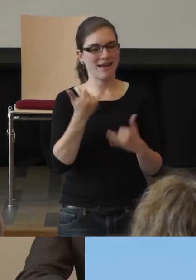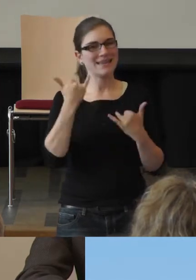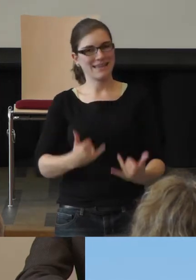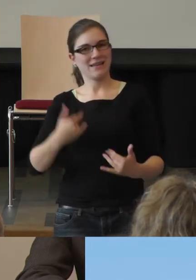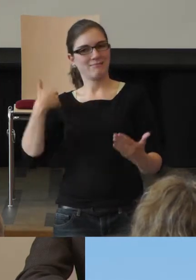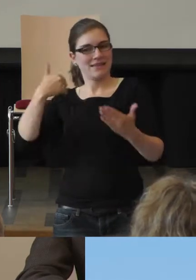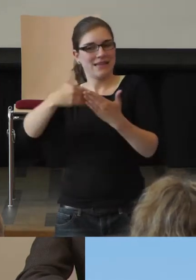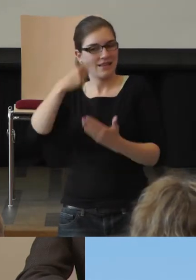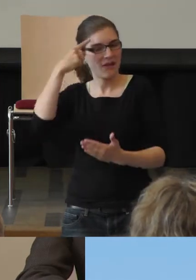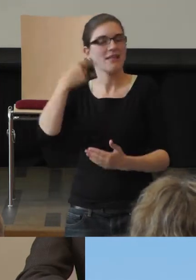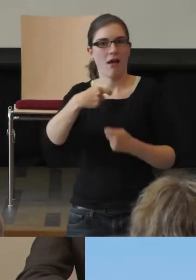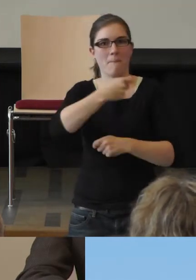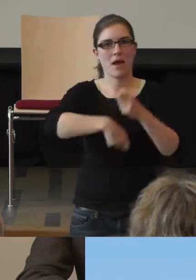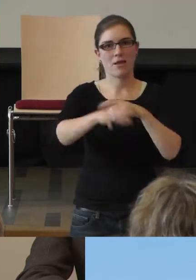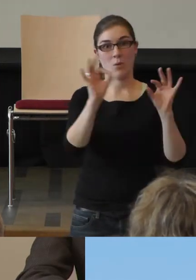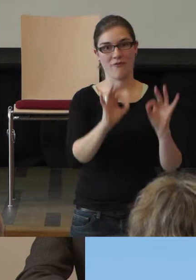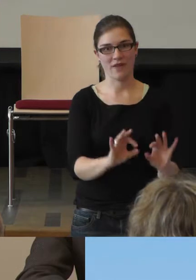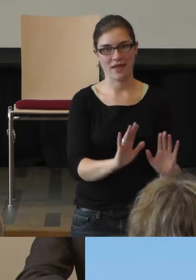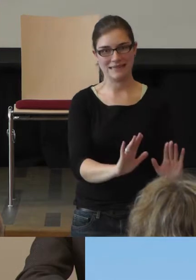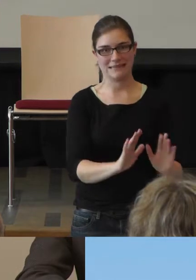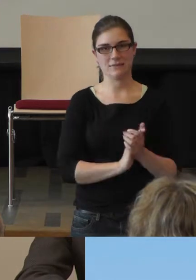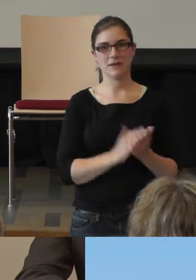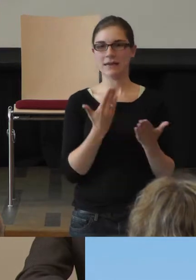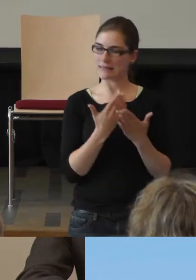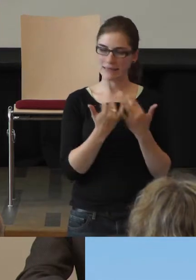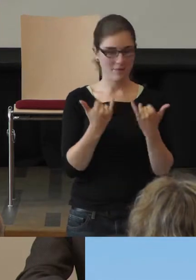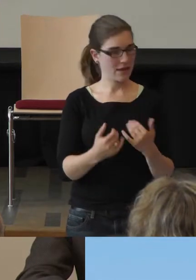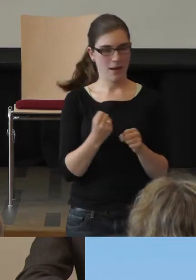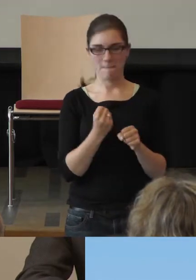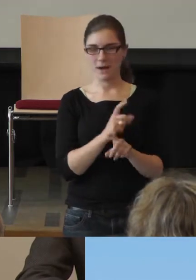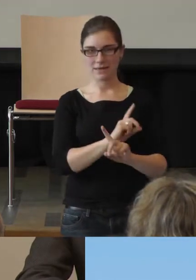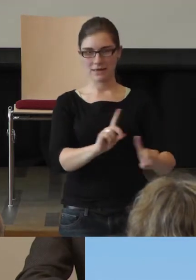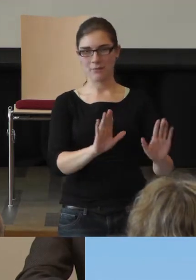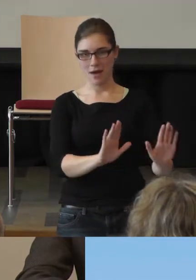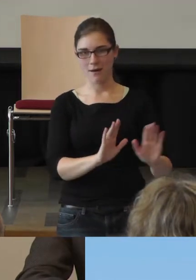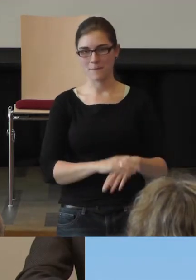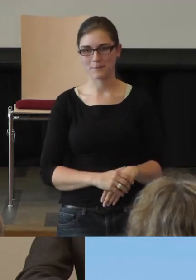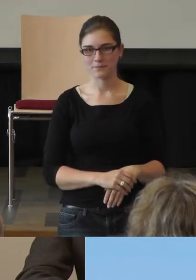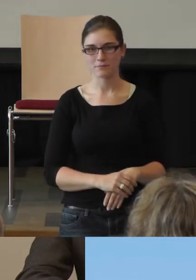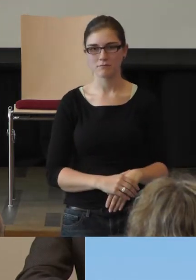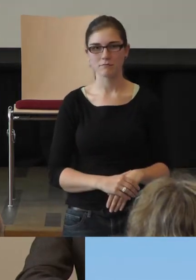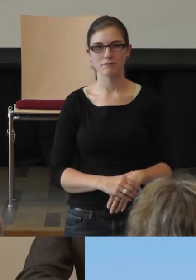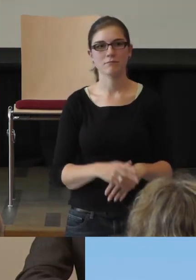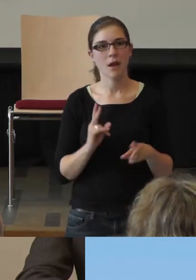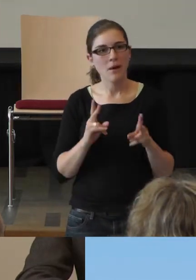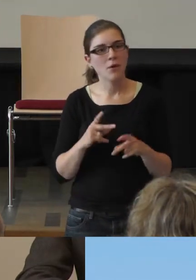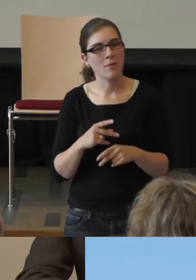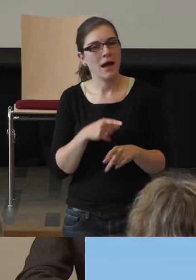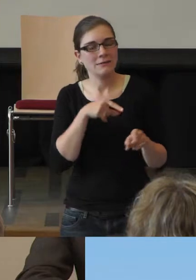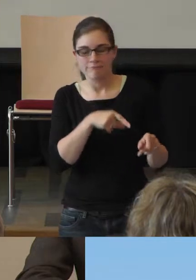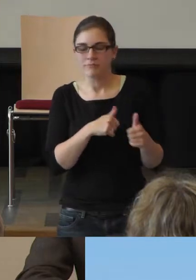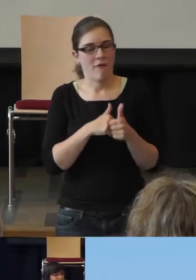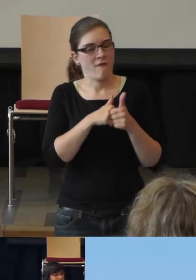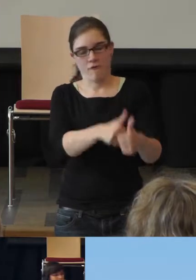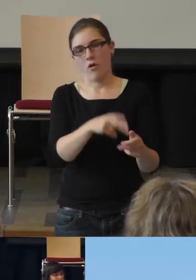für die für diese Erkrankung die außer der Polyneuropathie ja sonst keine Folgeschäden für den Körper hat meist